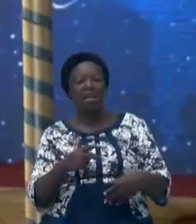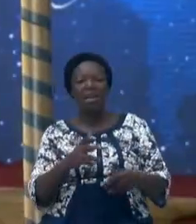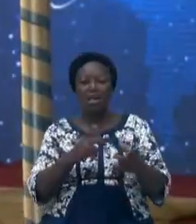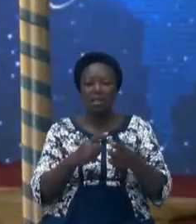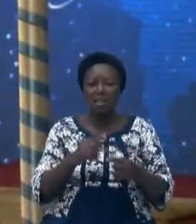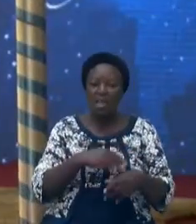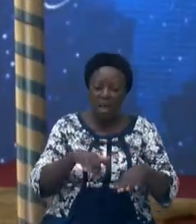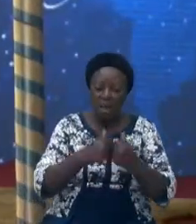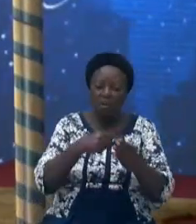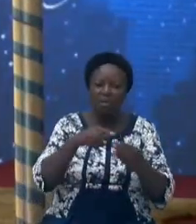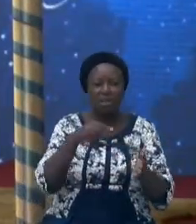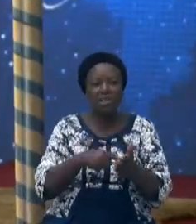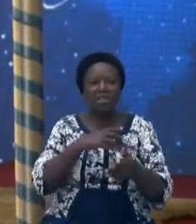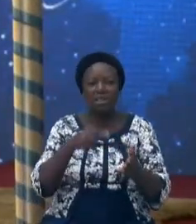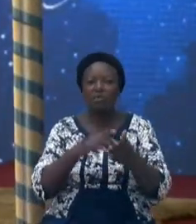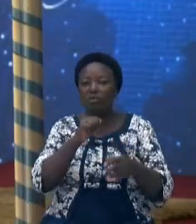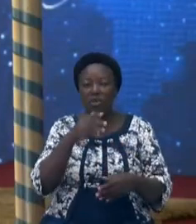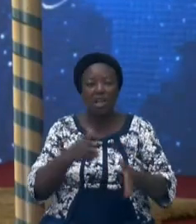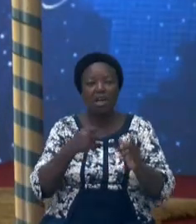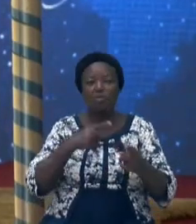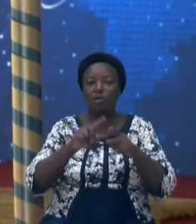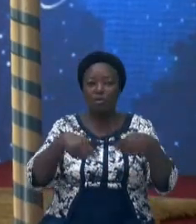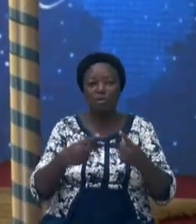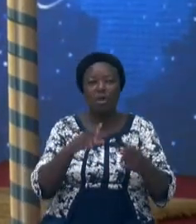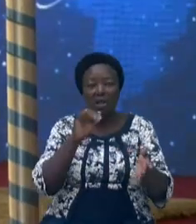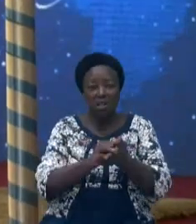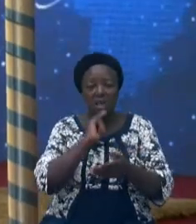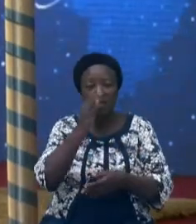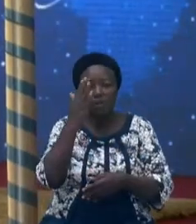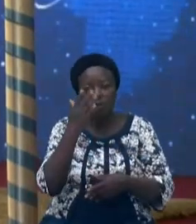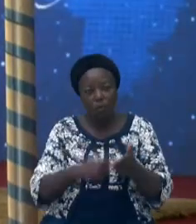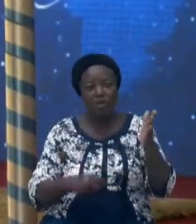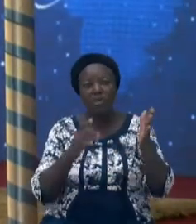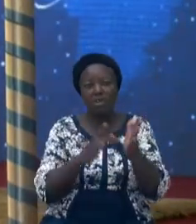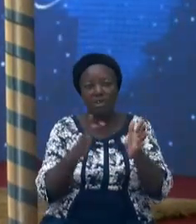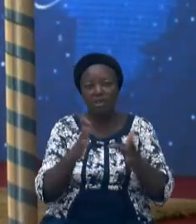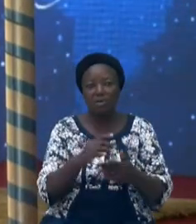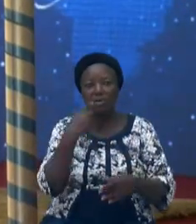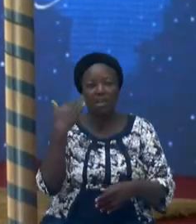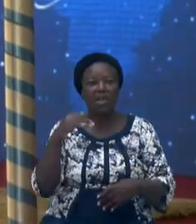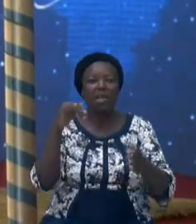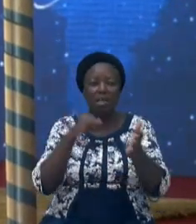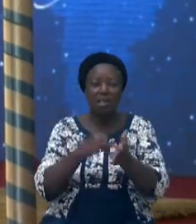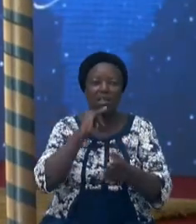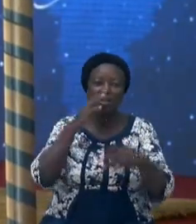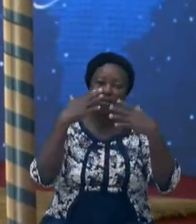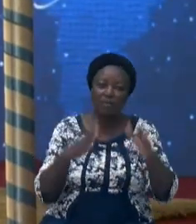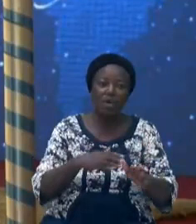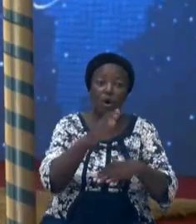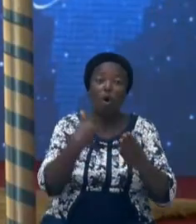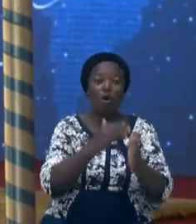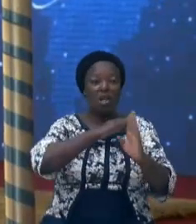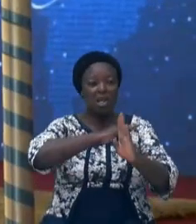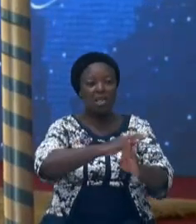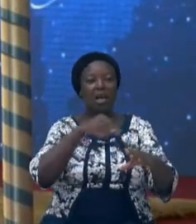l'avoué j'ai étudié à leur stratégie c'est quoi ça cela me permet d'aller au ciel c'est pourquoi j'ai déjà dit